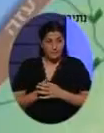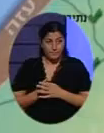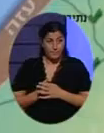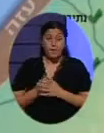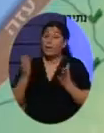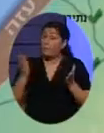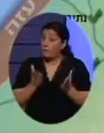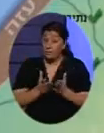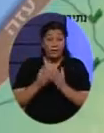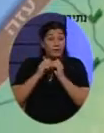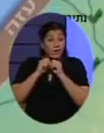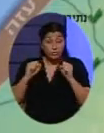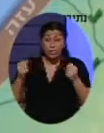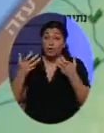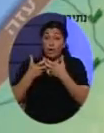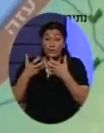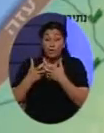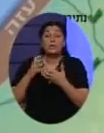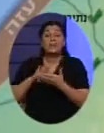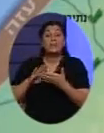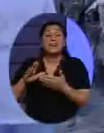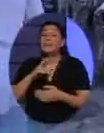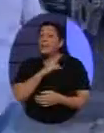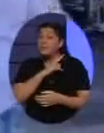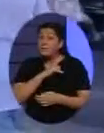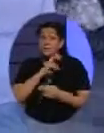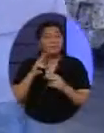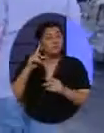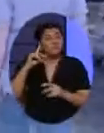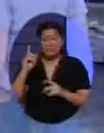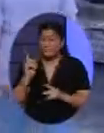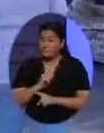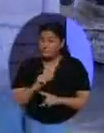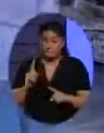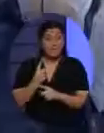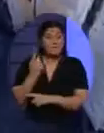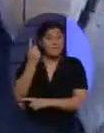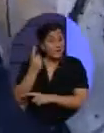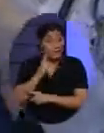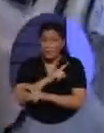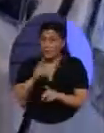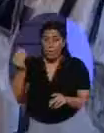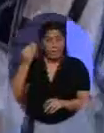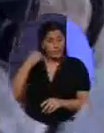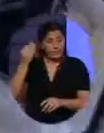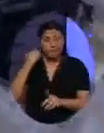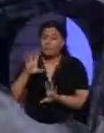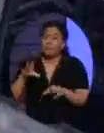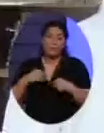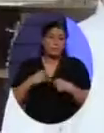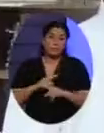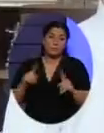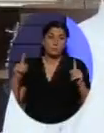זאת, בבאר שבע, אשקלון, אשדוד וגן יבנה חזרו בהם וקבעו יש טילים, אין לימודים, וכן שוברים את